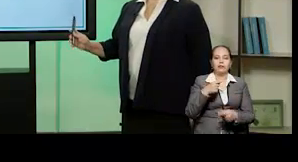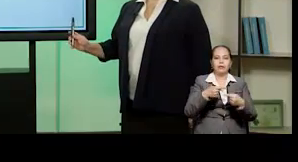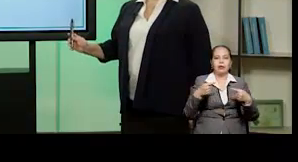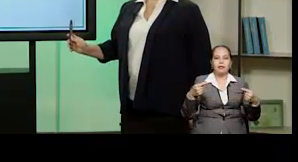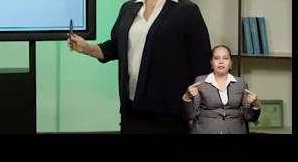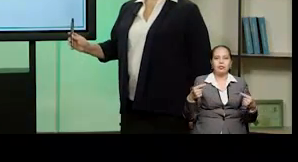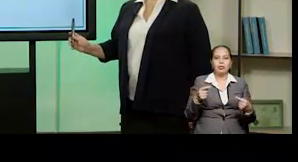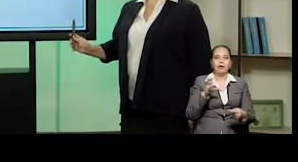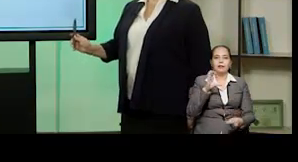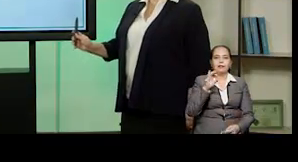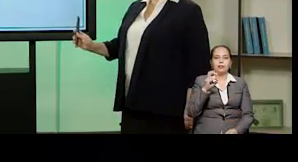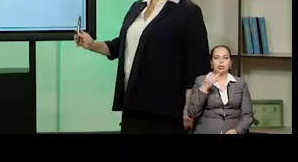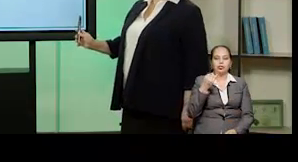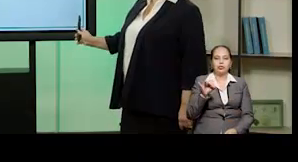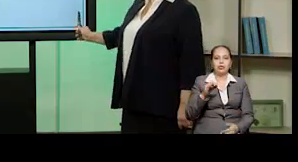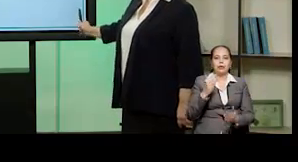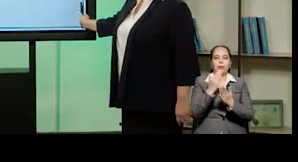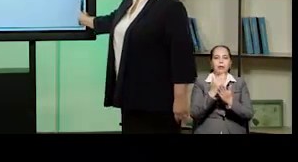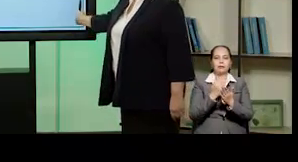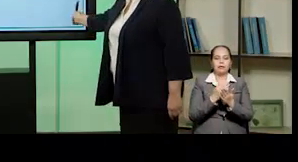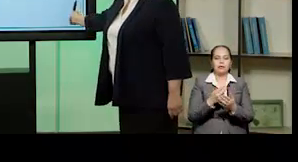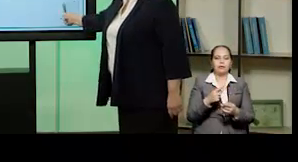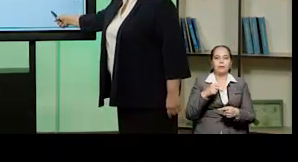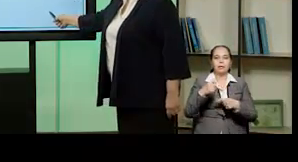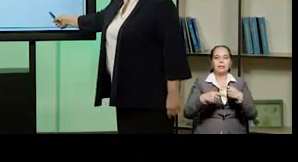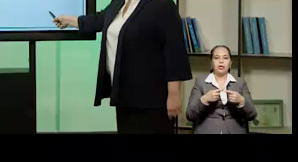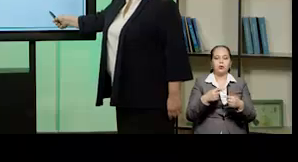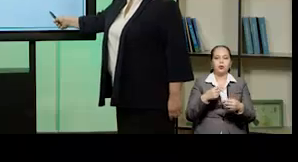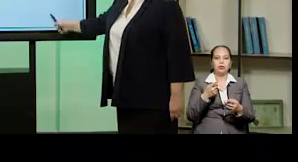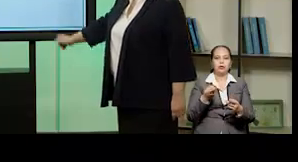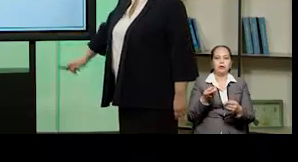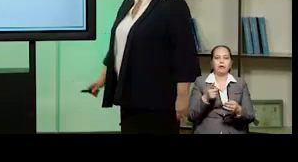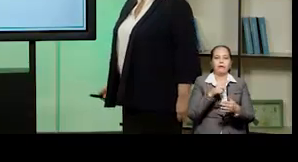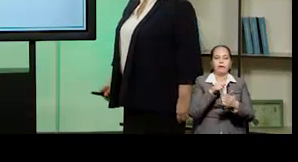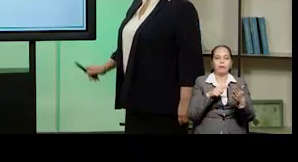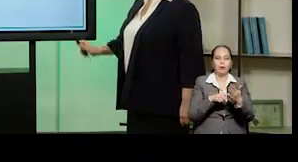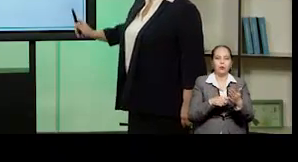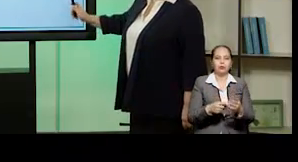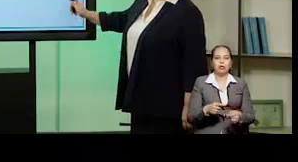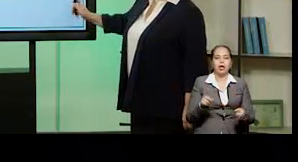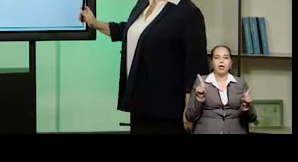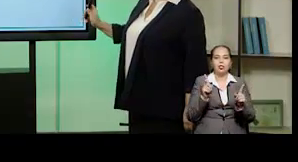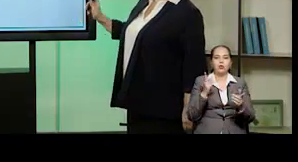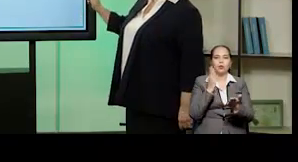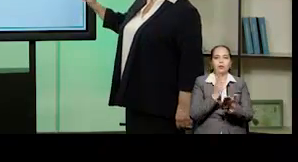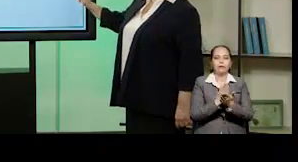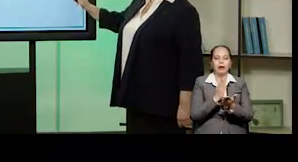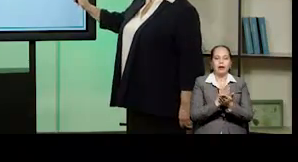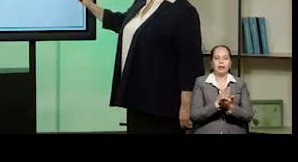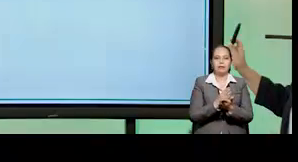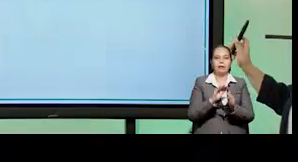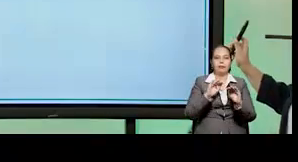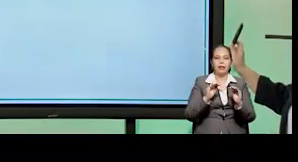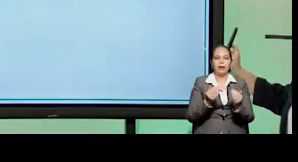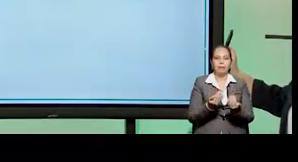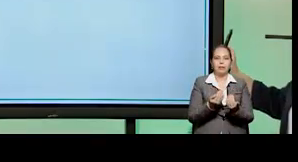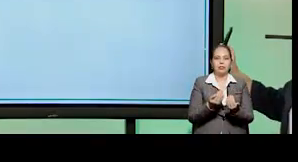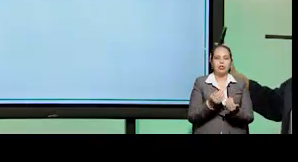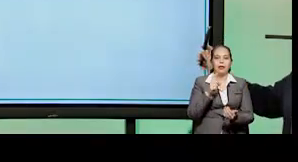различных синтетических процессах. Следующий вопрос. Что является